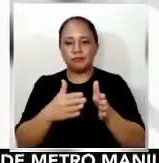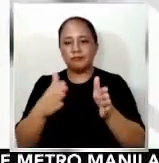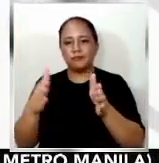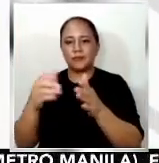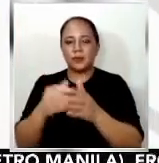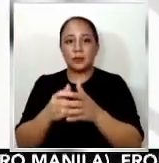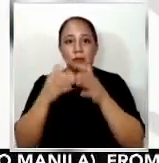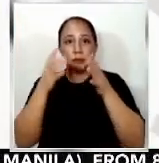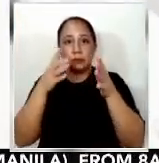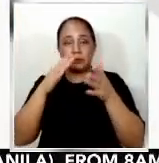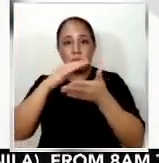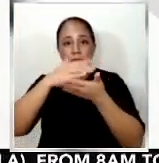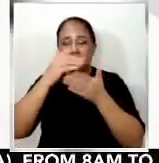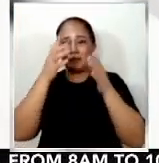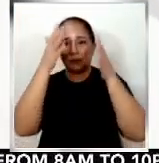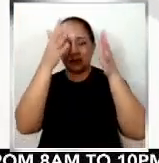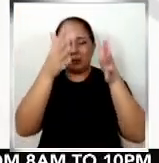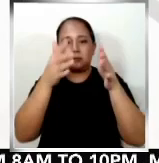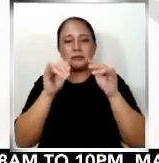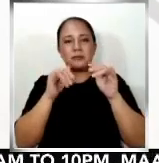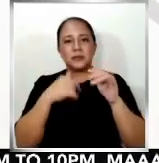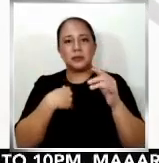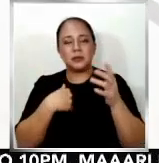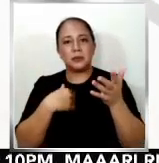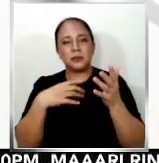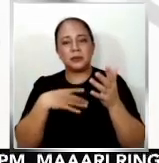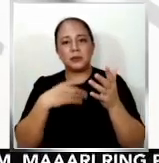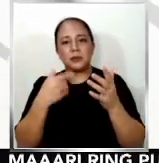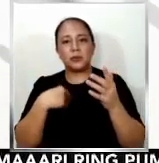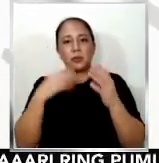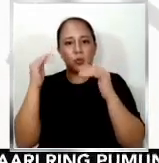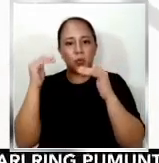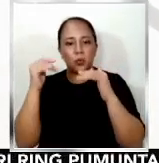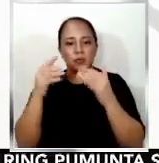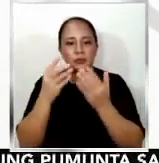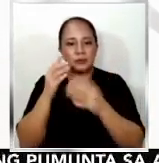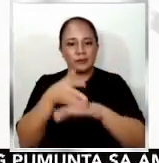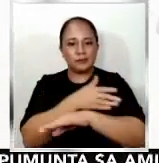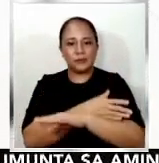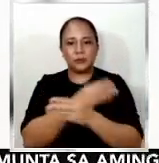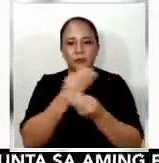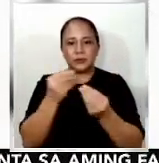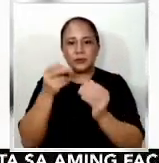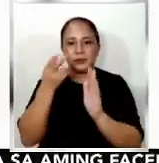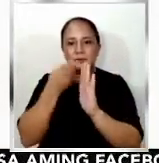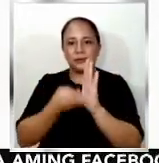kabaong. Umaasa rin sila na magiging maganda na ang panahon sa libing ng kanilang kaanak.